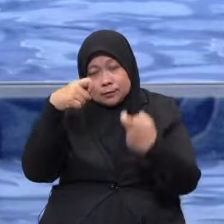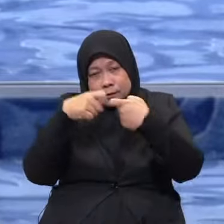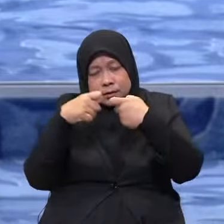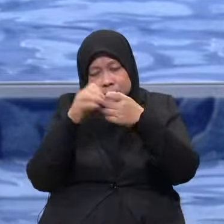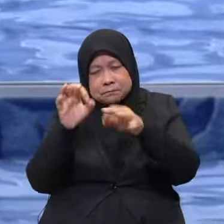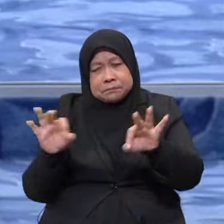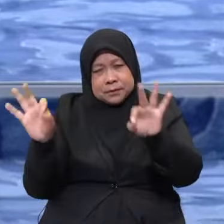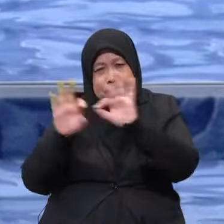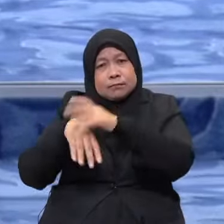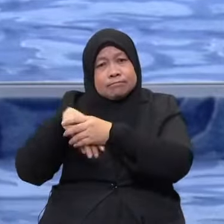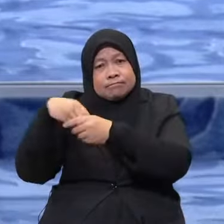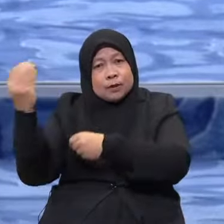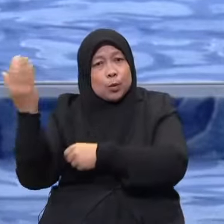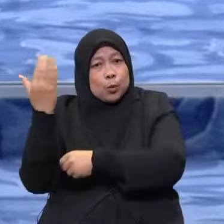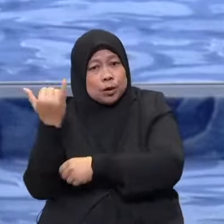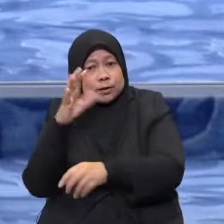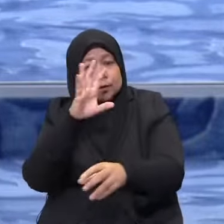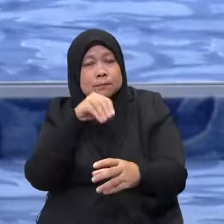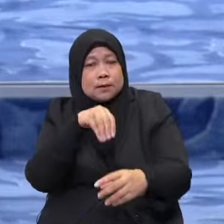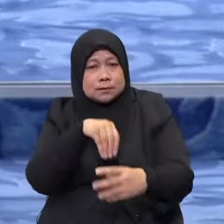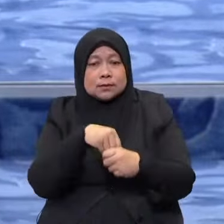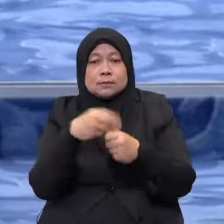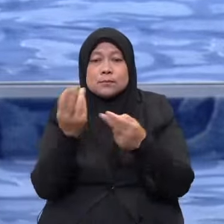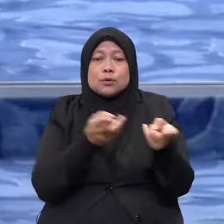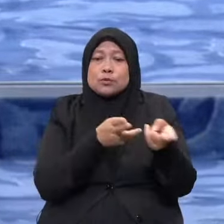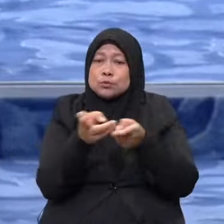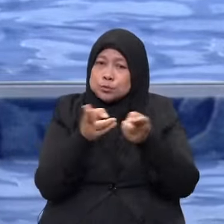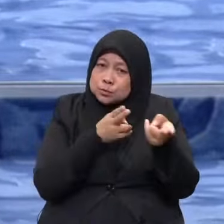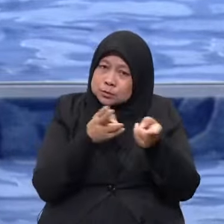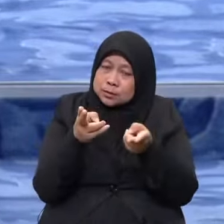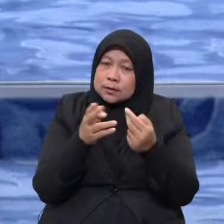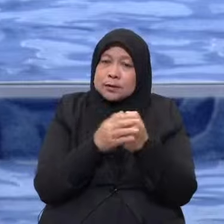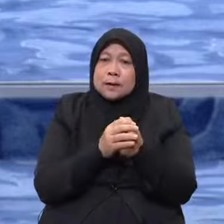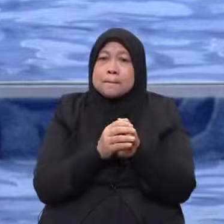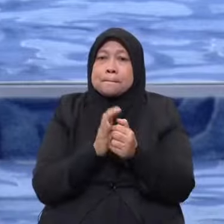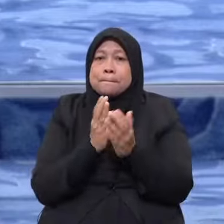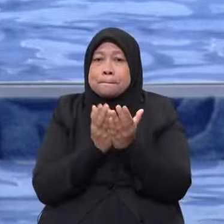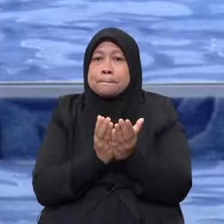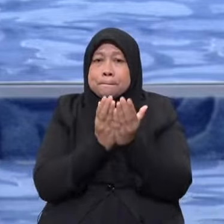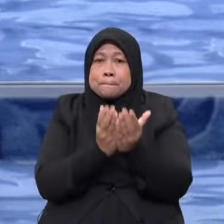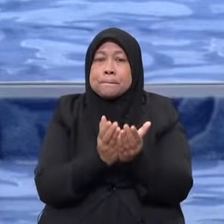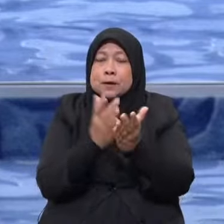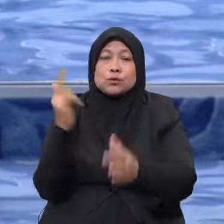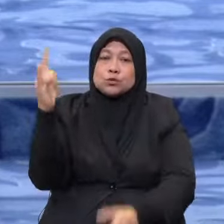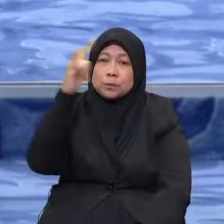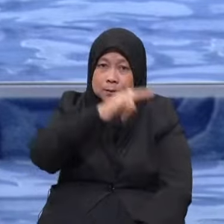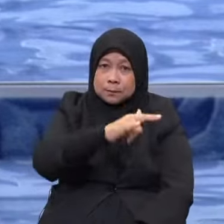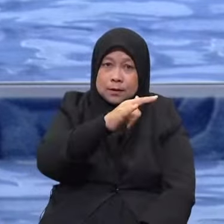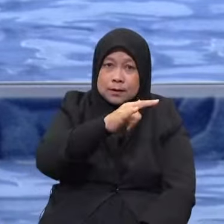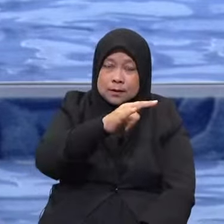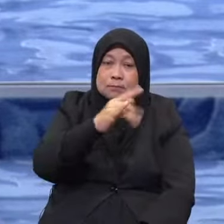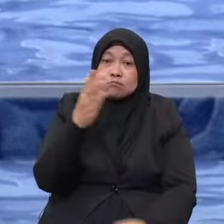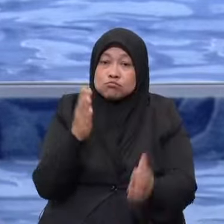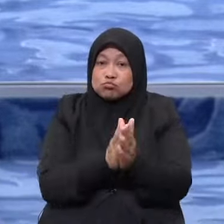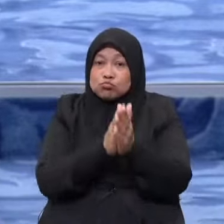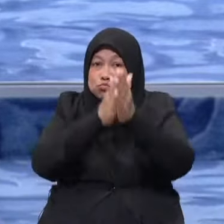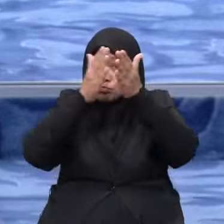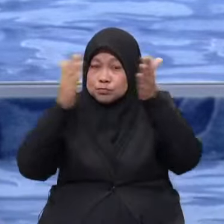itu sangat penting. Termasuklah dalam soal pengurusan pelabuhan lapangan terbang skala